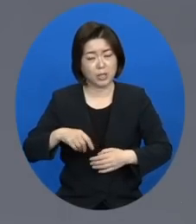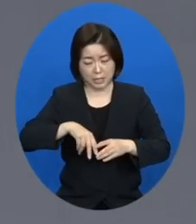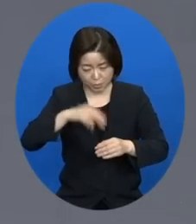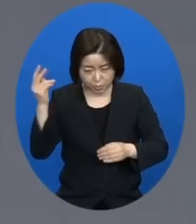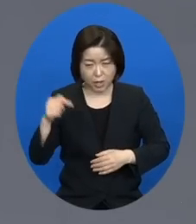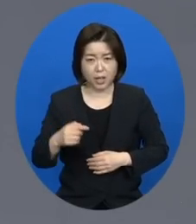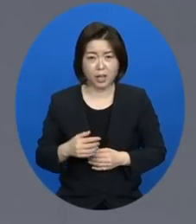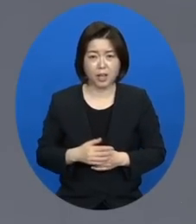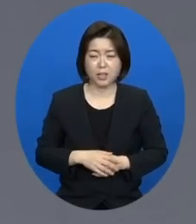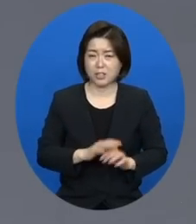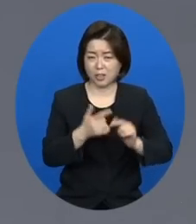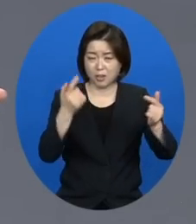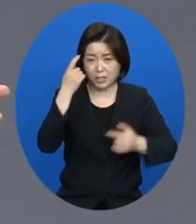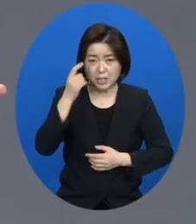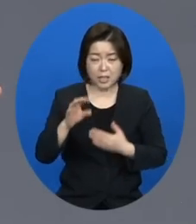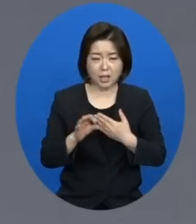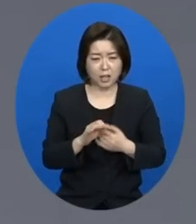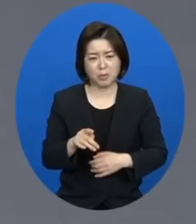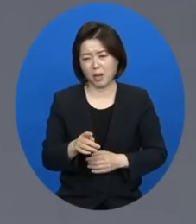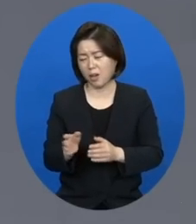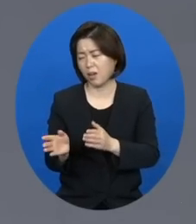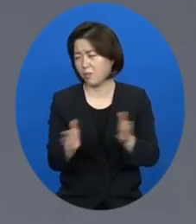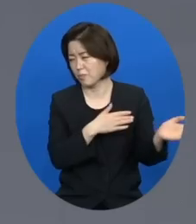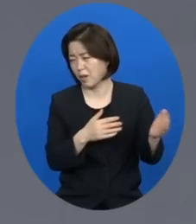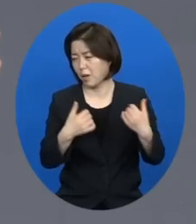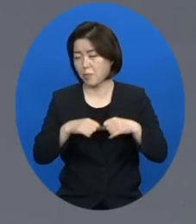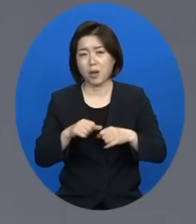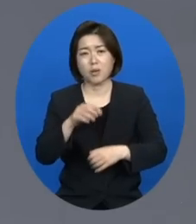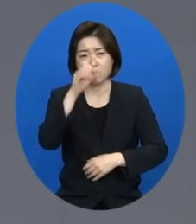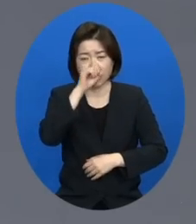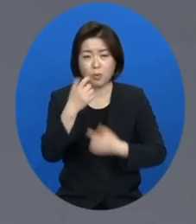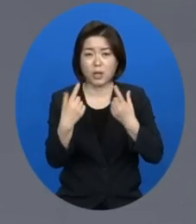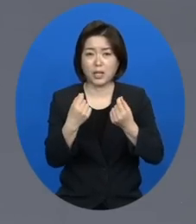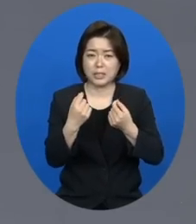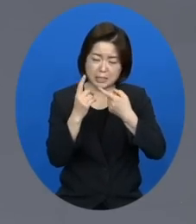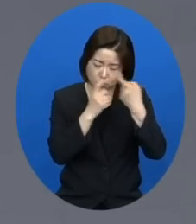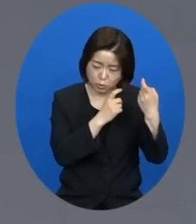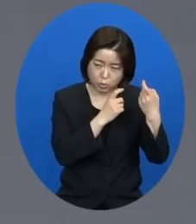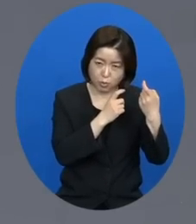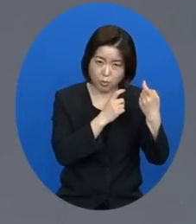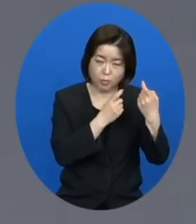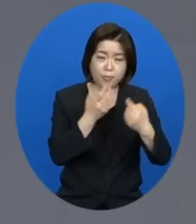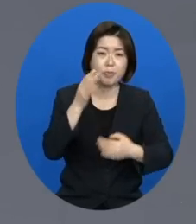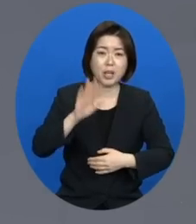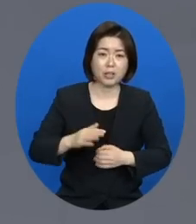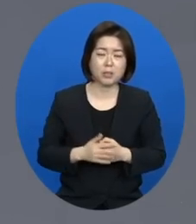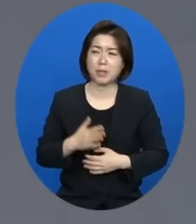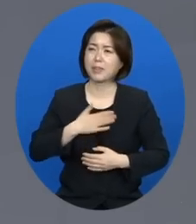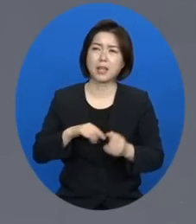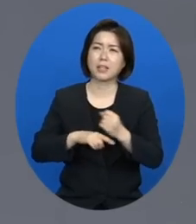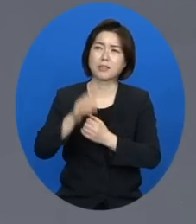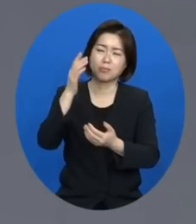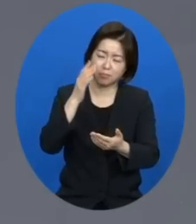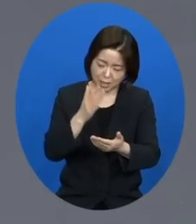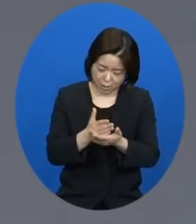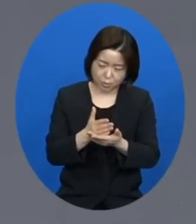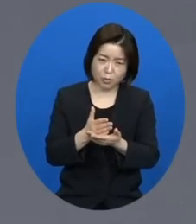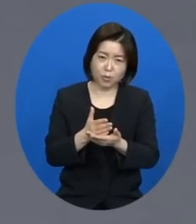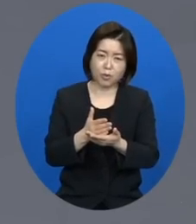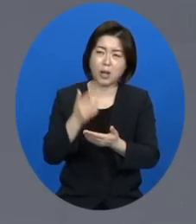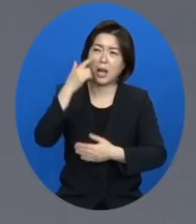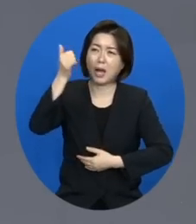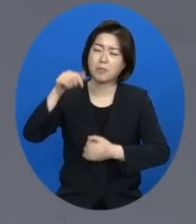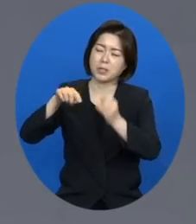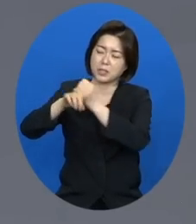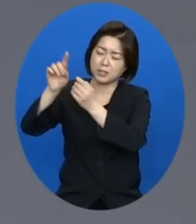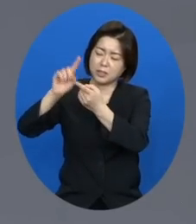가지를 생각했을 때 그냥 지나가는 것이 낫지 않겠는가라고 하는 그 유혹. 그러나 저의 뜻대로 하지 마시고 아버지의